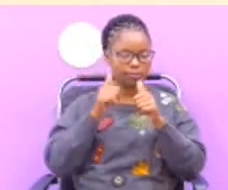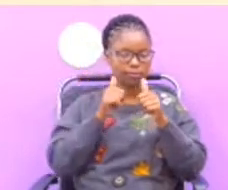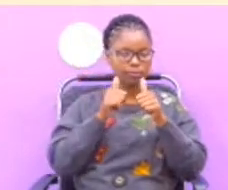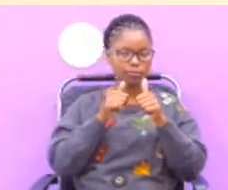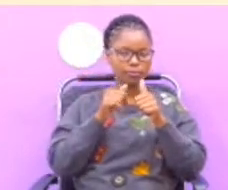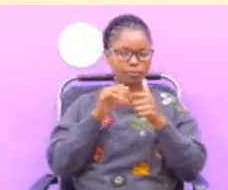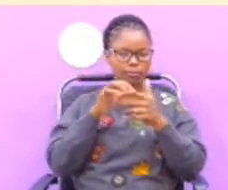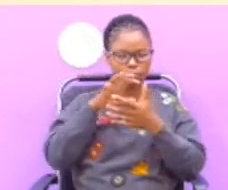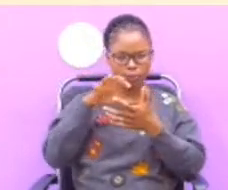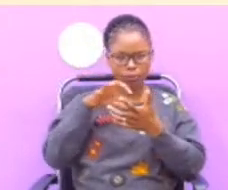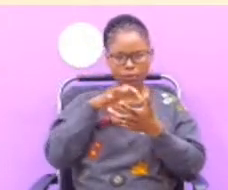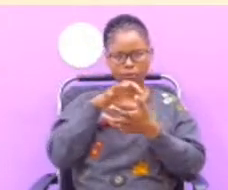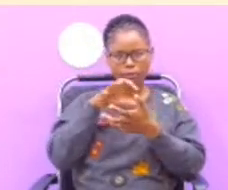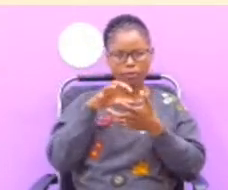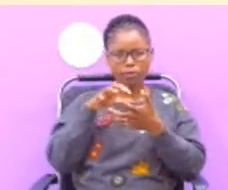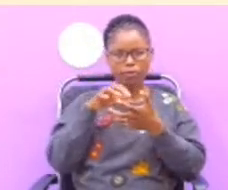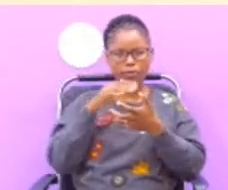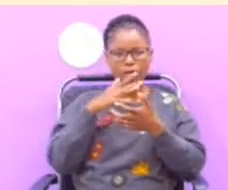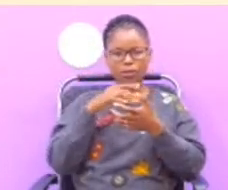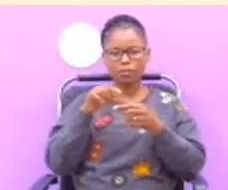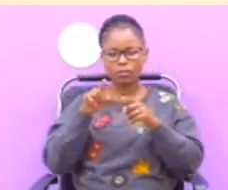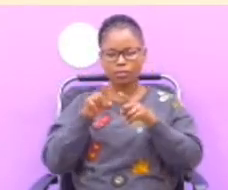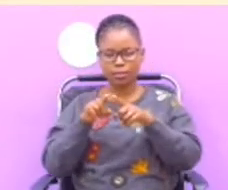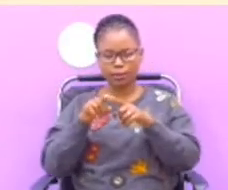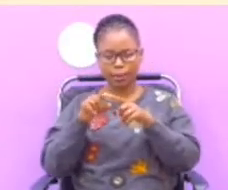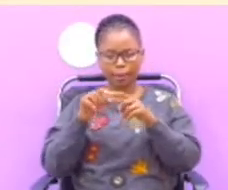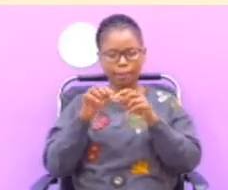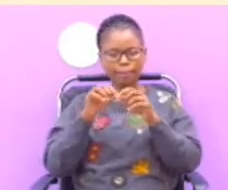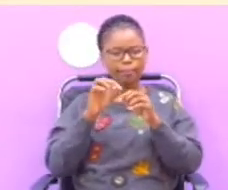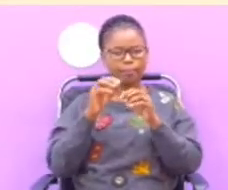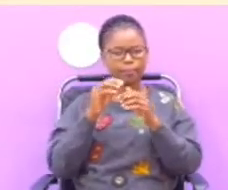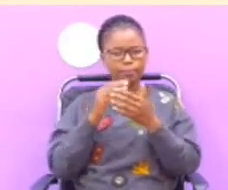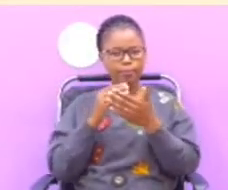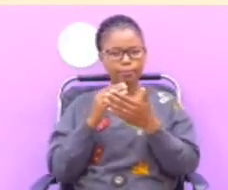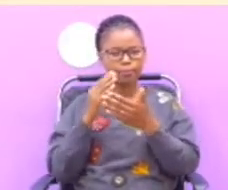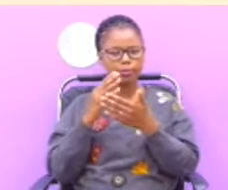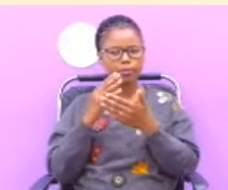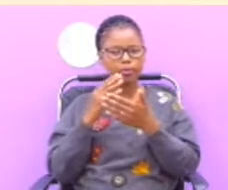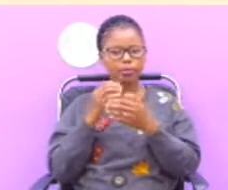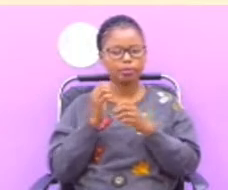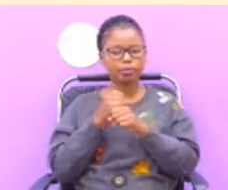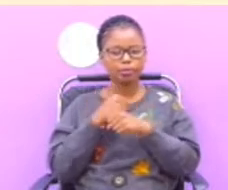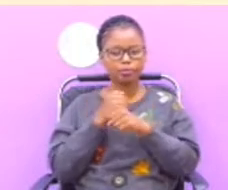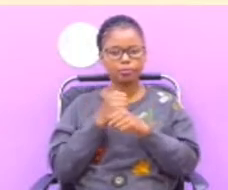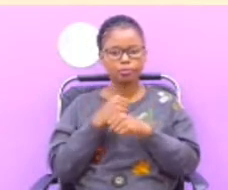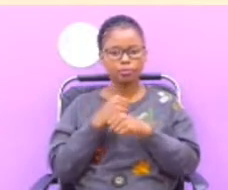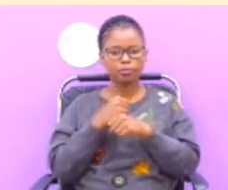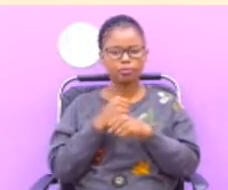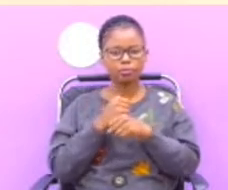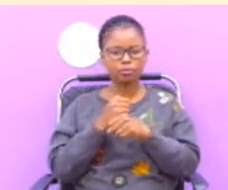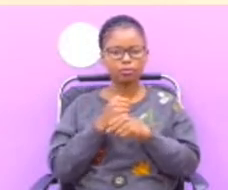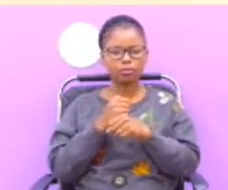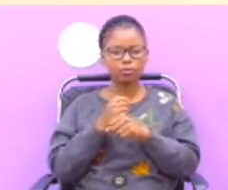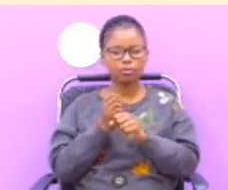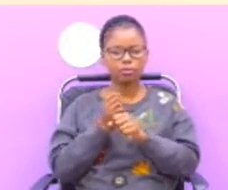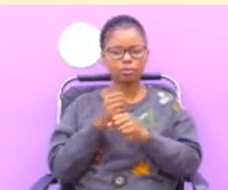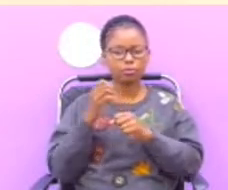agina we rimadia magethondeka magongona ini mao magethondeka mathia haha muranga he handu hathiagwo guthondekwa hunjia